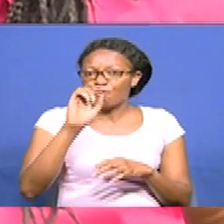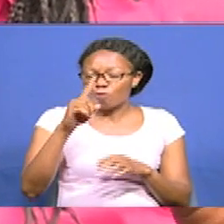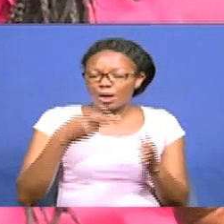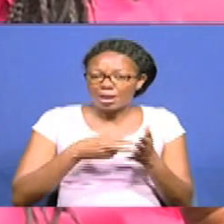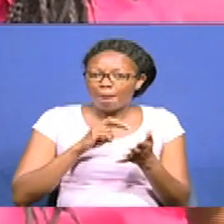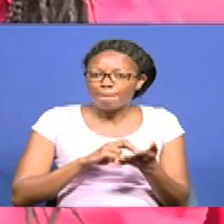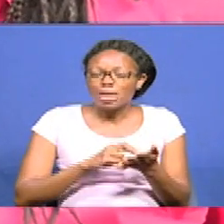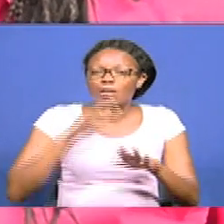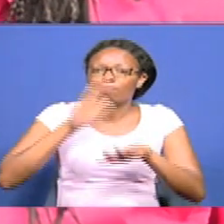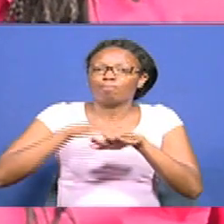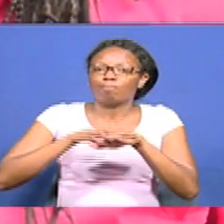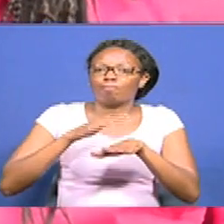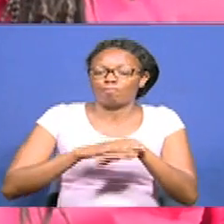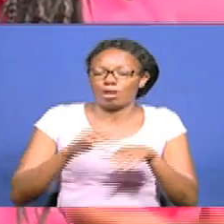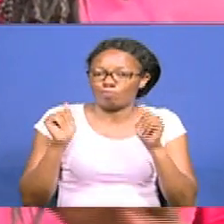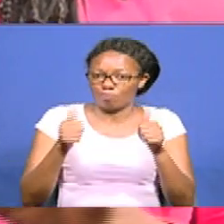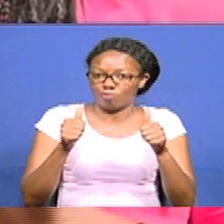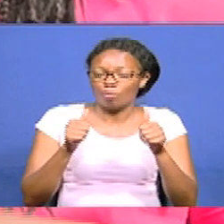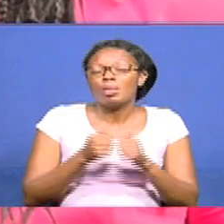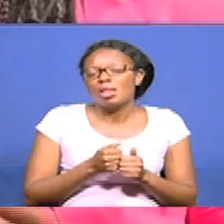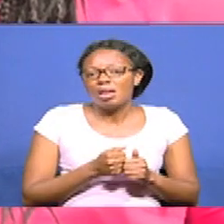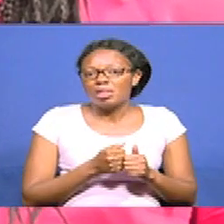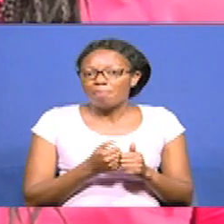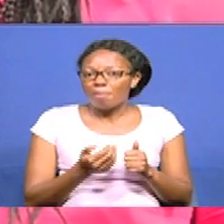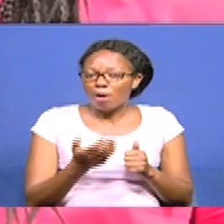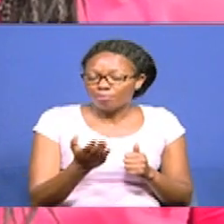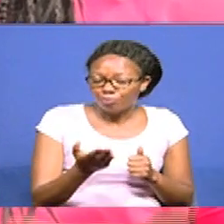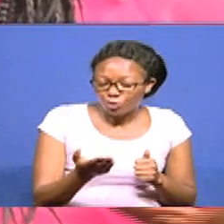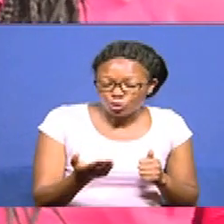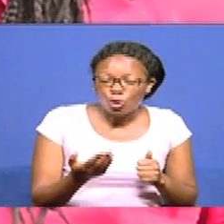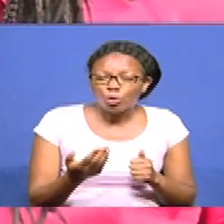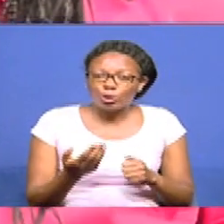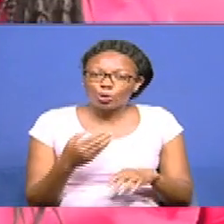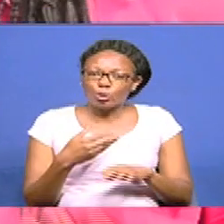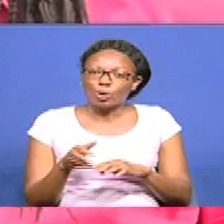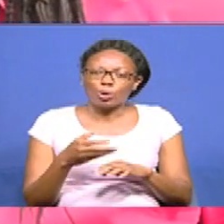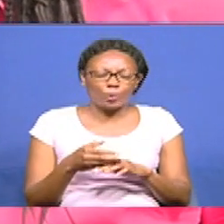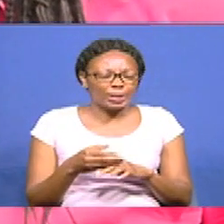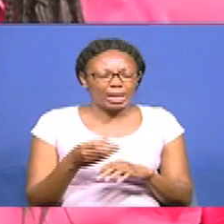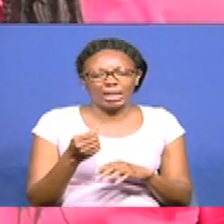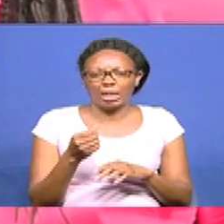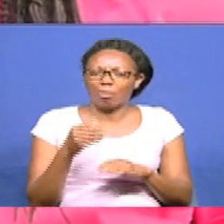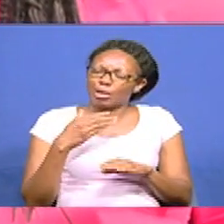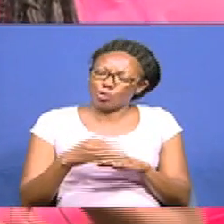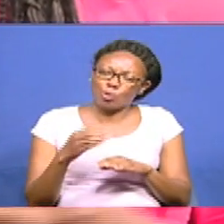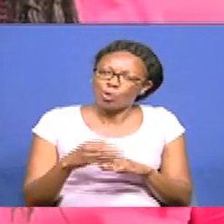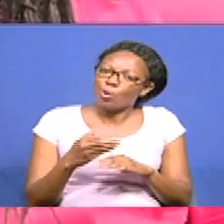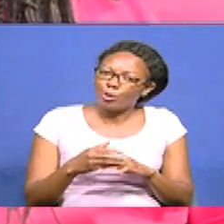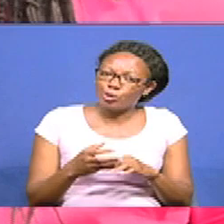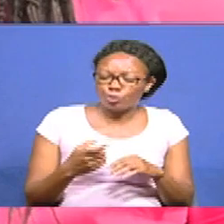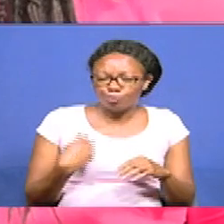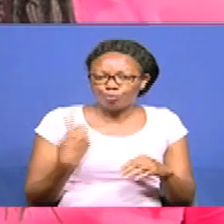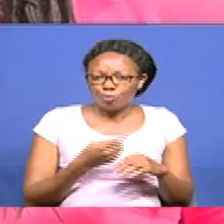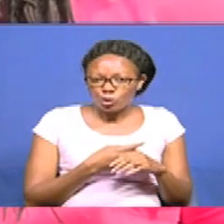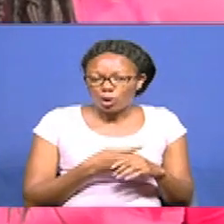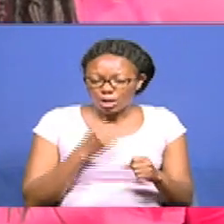zile hybrid. Na sasa ukiwa iko hybrid na upoteze, unapoteza pesa mingi. So tunafanya